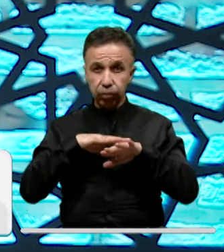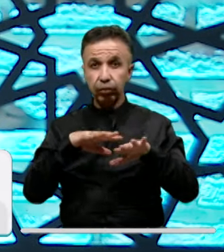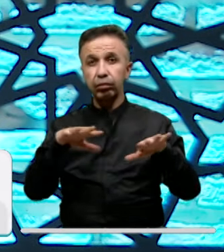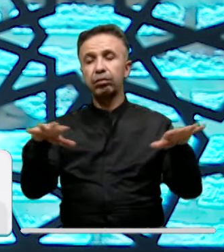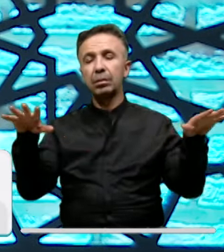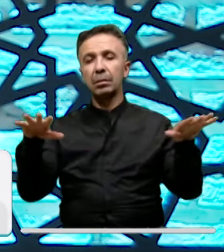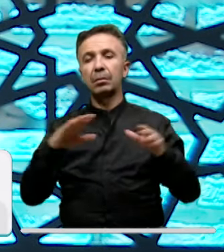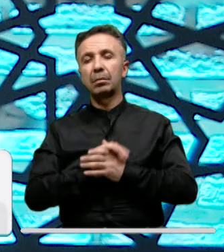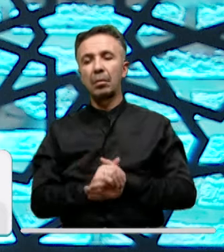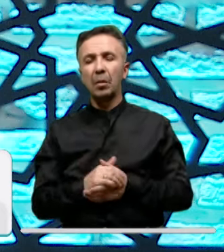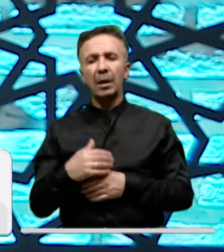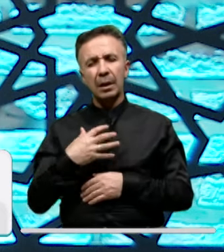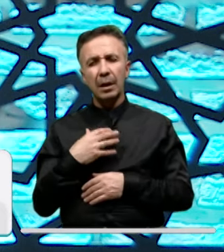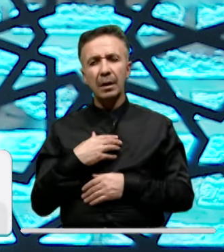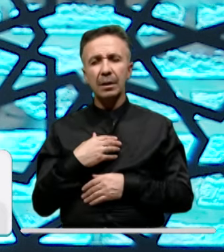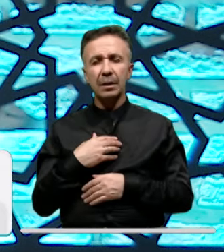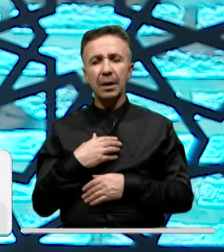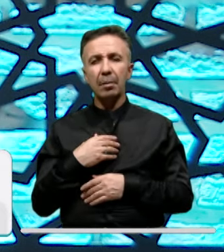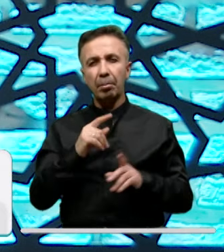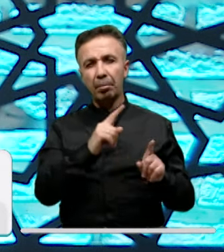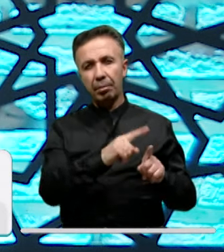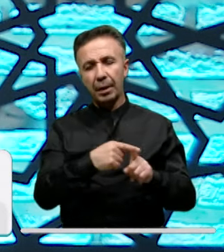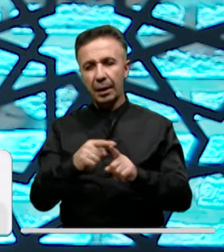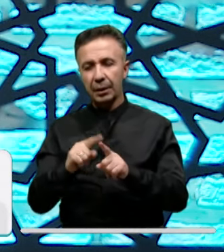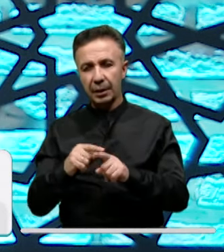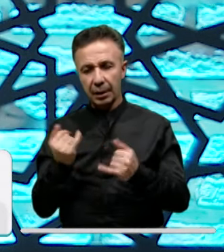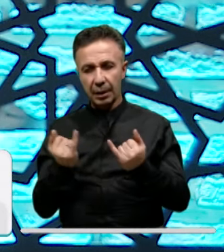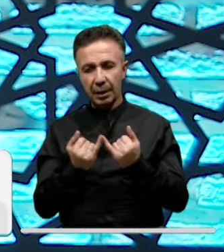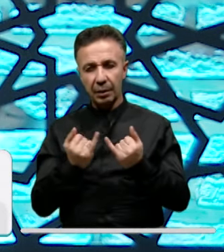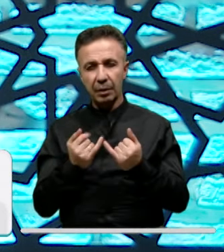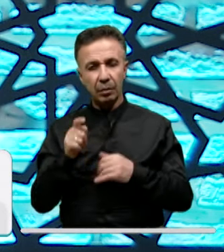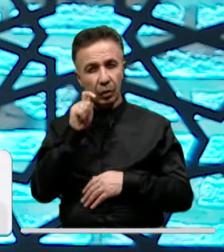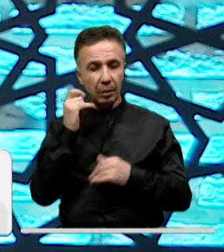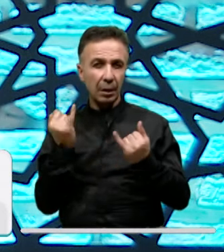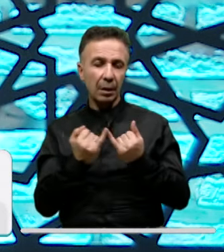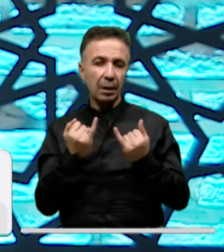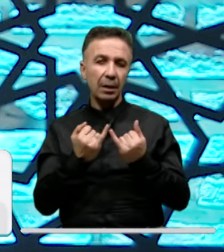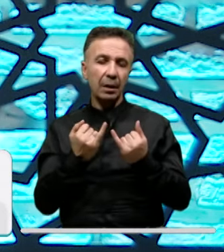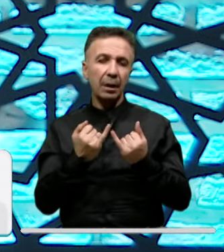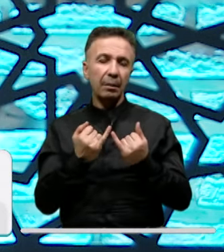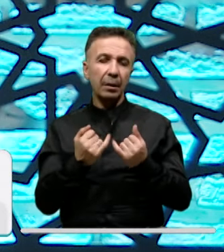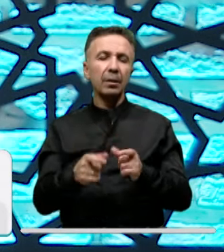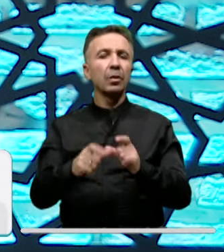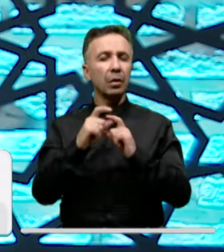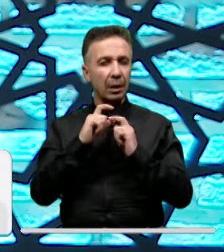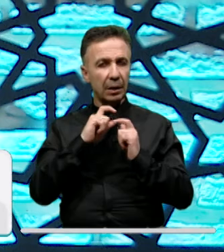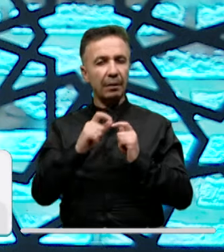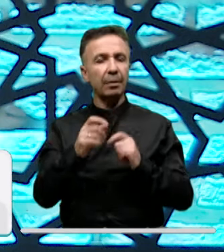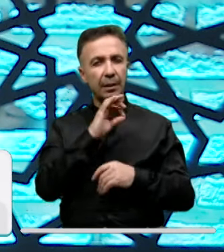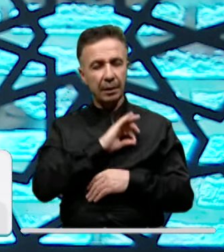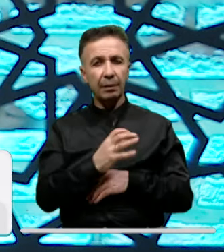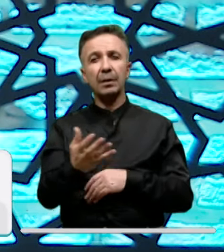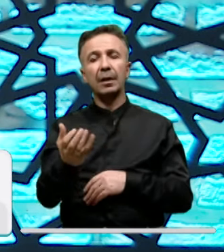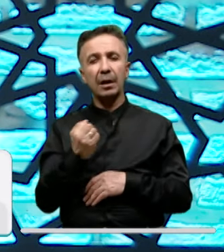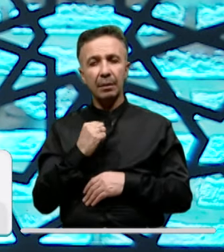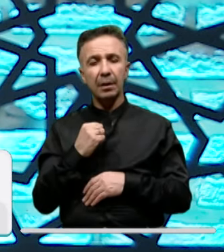medya hesaplarınızda bunları paylaşarak daha fazla kardeşimizin, Müslüman kardeşlerimizin bu cevaplardan istifade etmesine